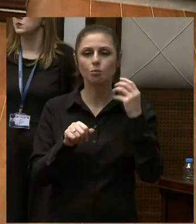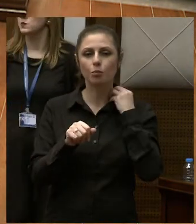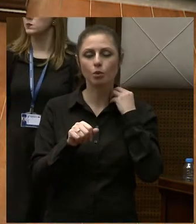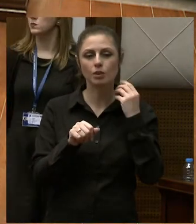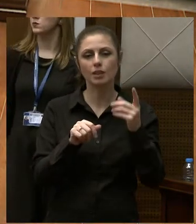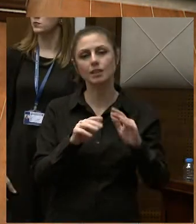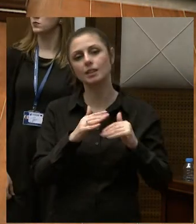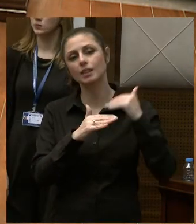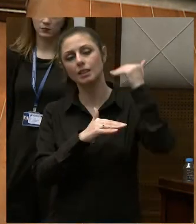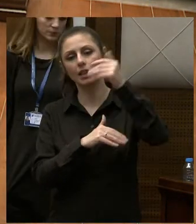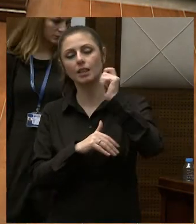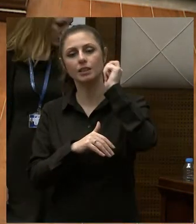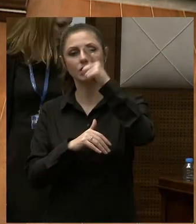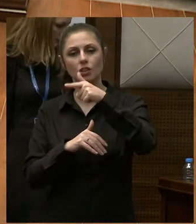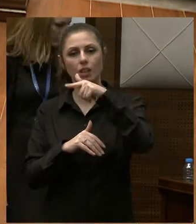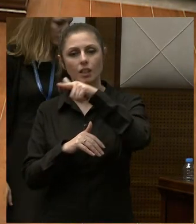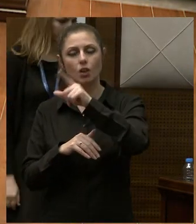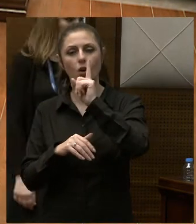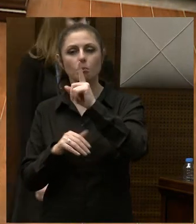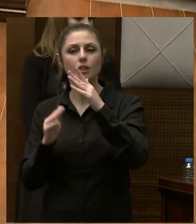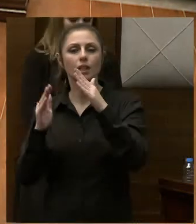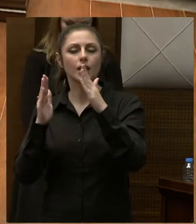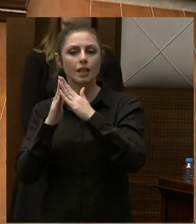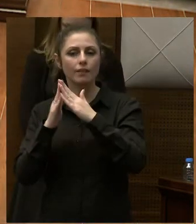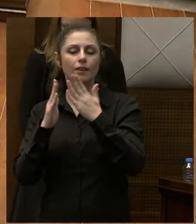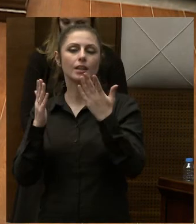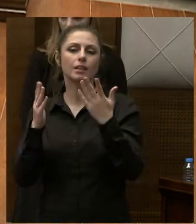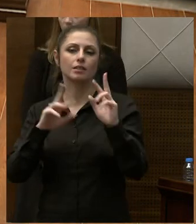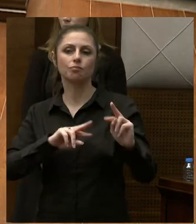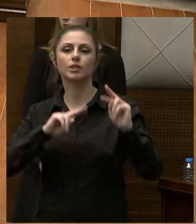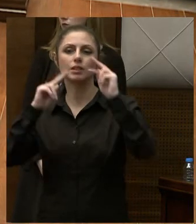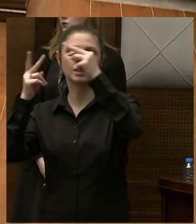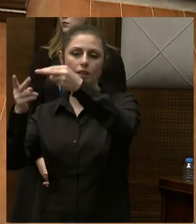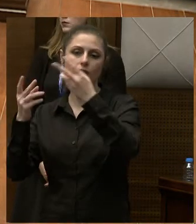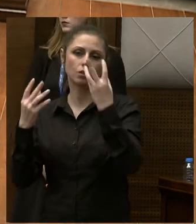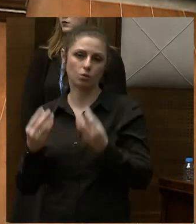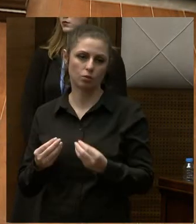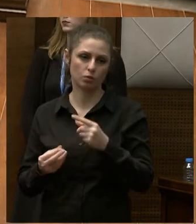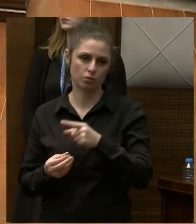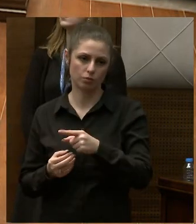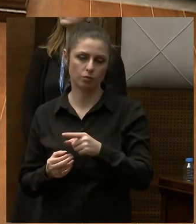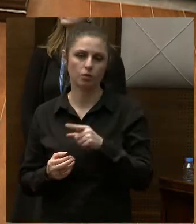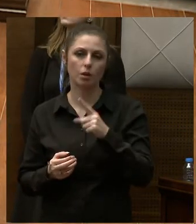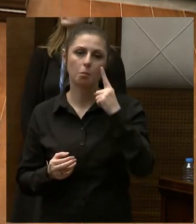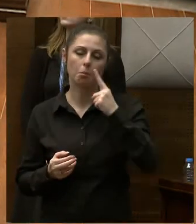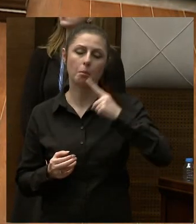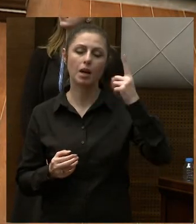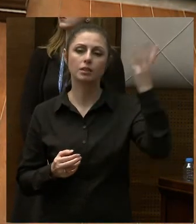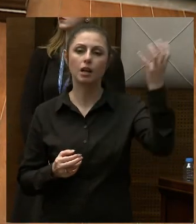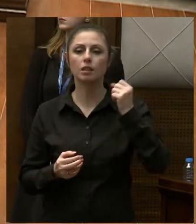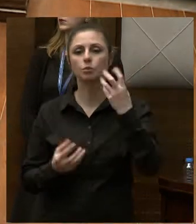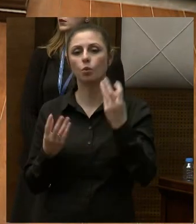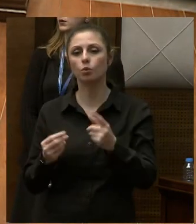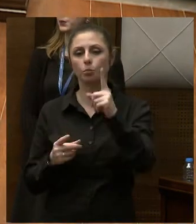borçlarını diğer ilçelerin öğretmenevi ve akşam sanat okullarına devrediyor. Yani bakanlığın almış olduğu bir karar neticesinde öğretmenevi